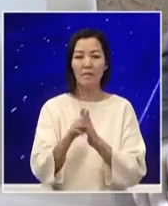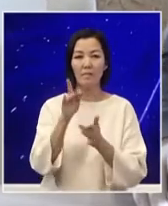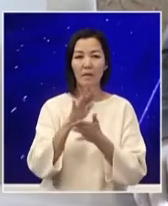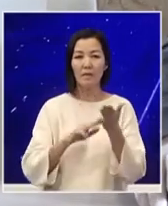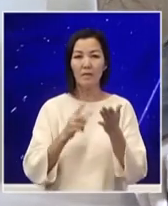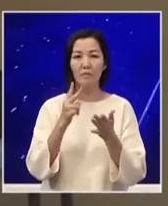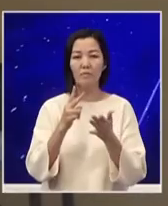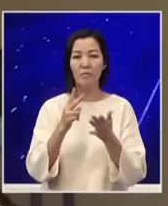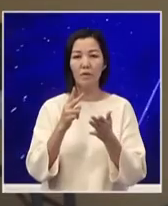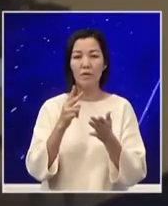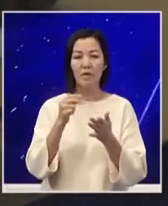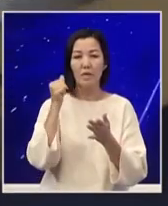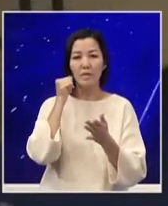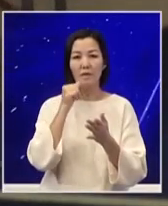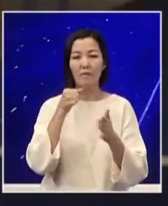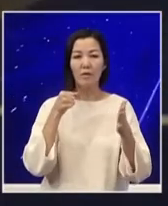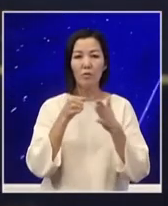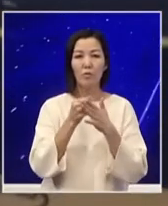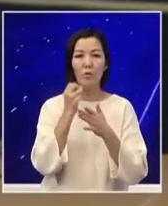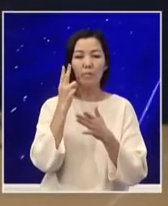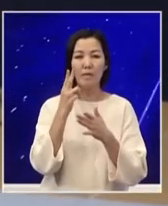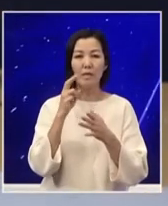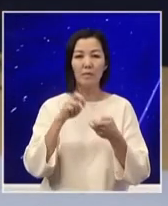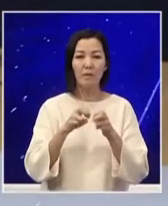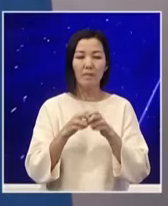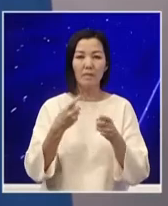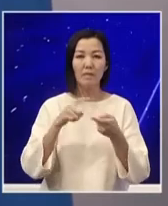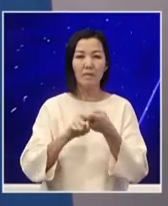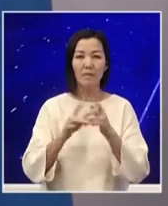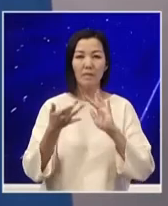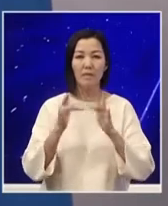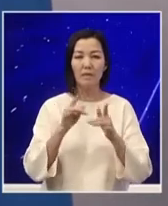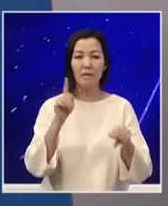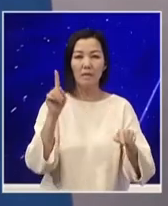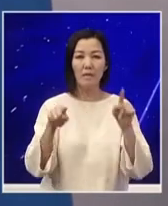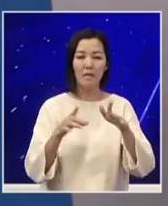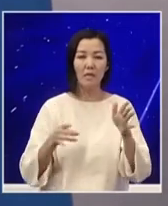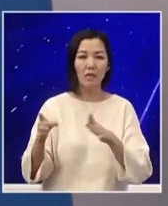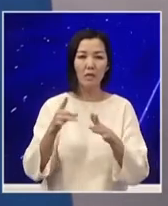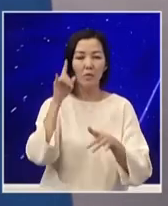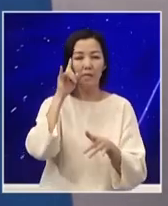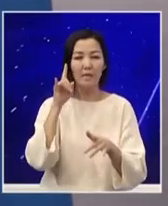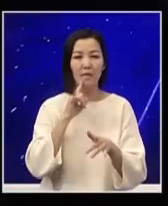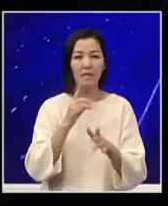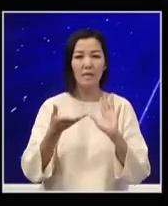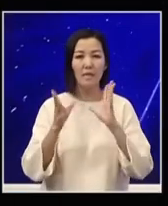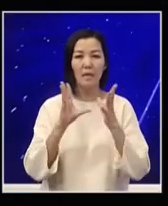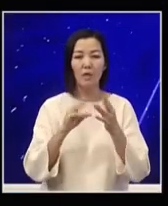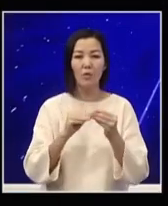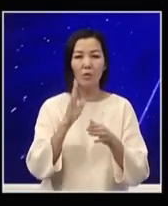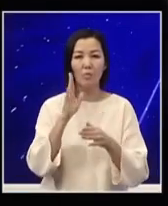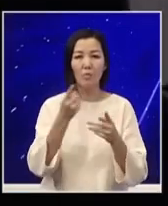до 2 часов дня 4 октября. Причина – проблемы соединения с интернетом в некоторых регионах Казахстана. Итоги праймерис